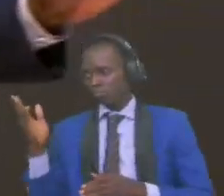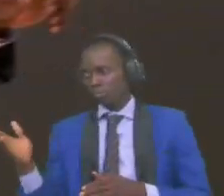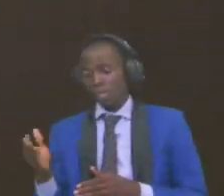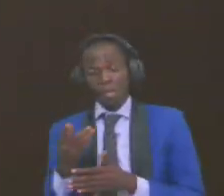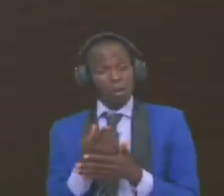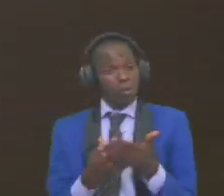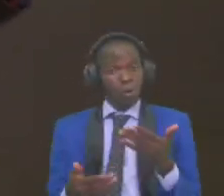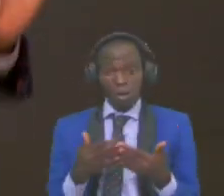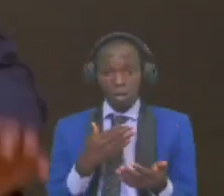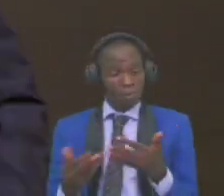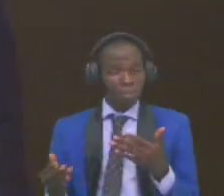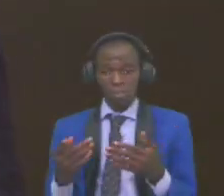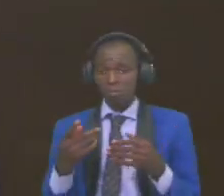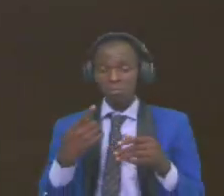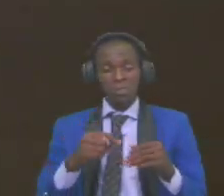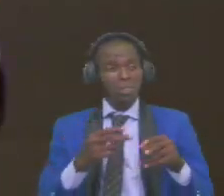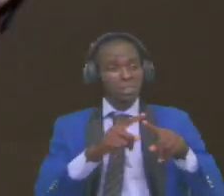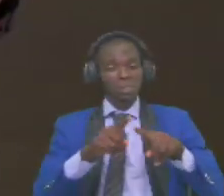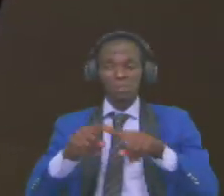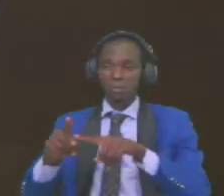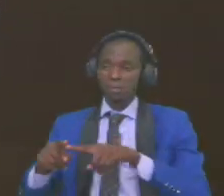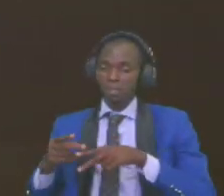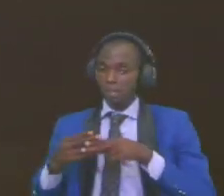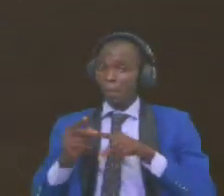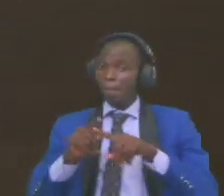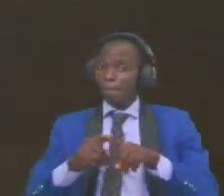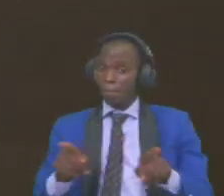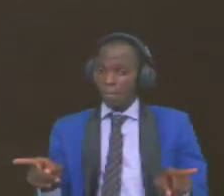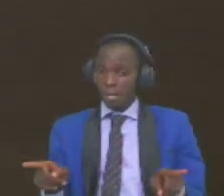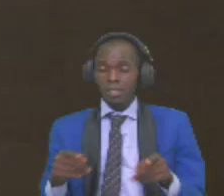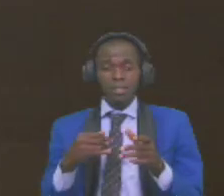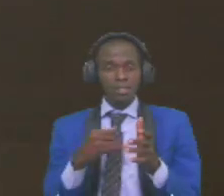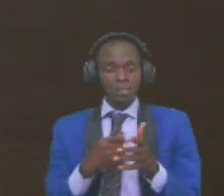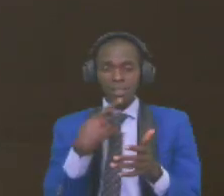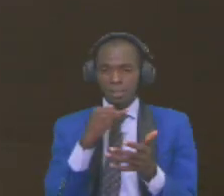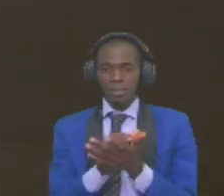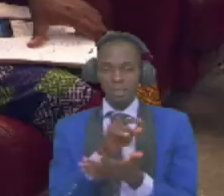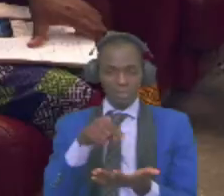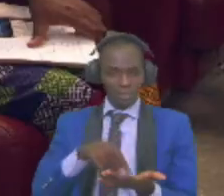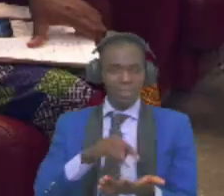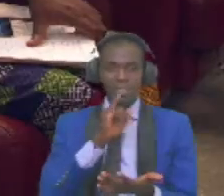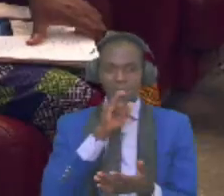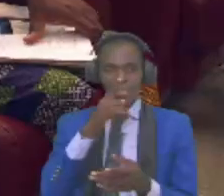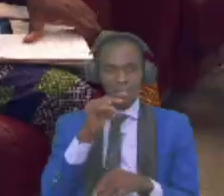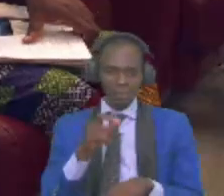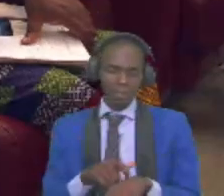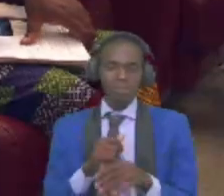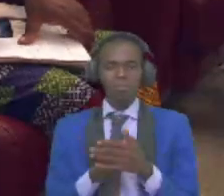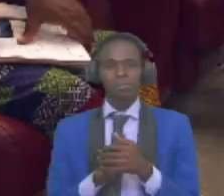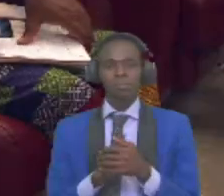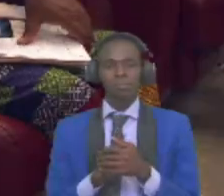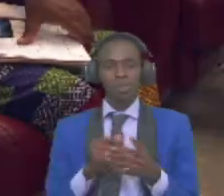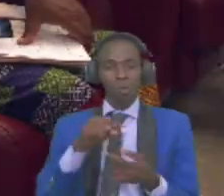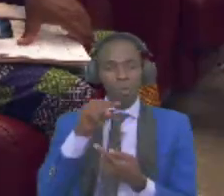et quel que soit le cas portent à divers noms mais s'est dit voici l'heure où